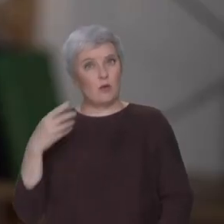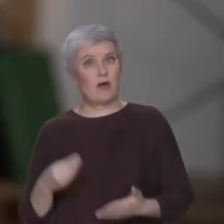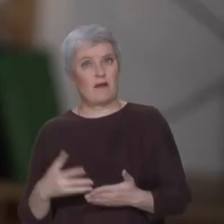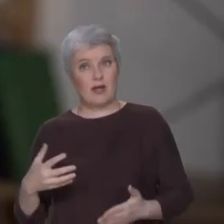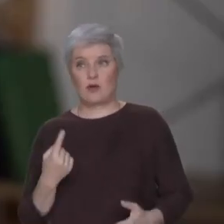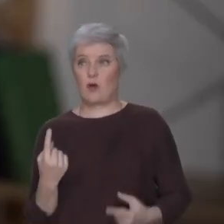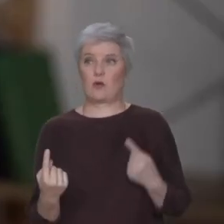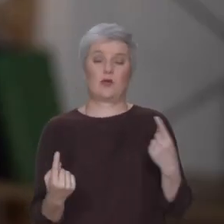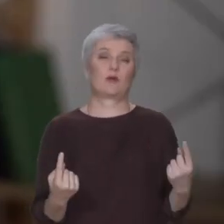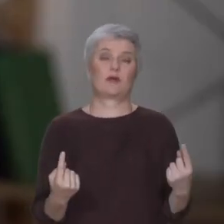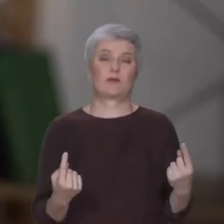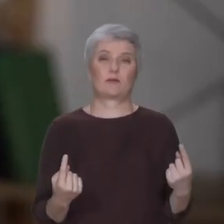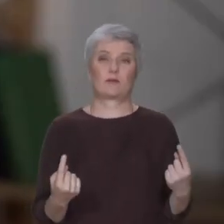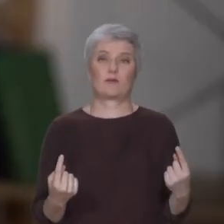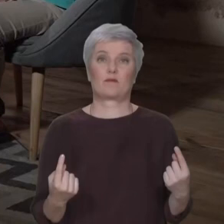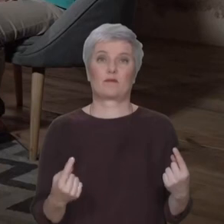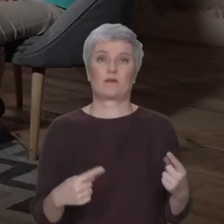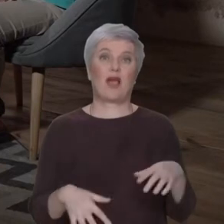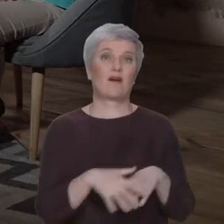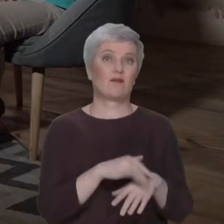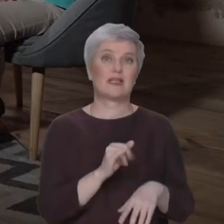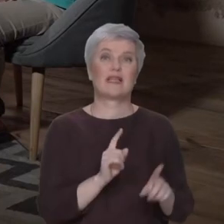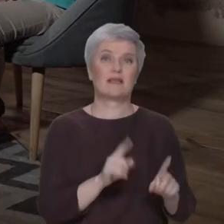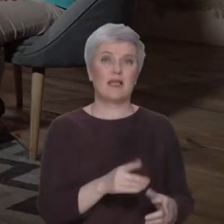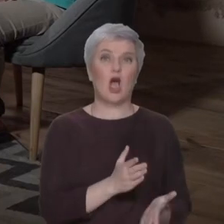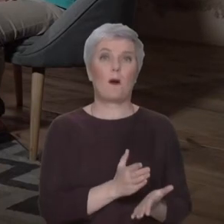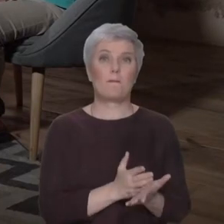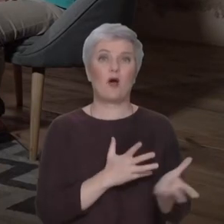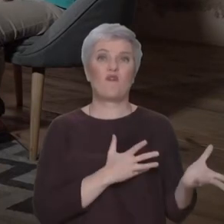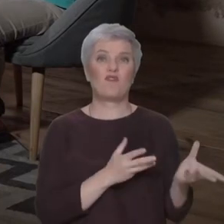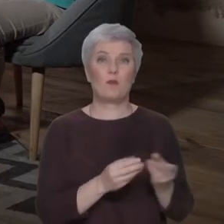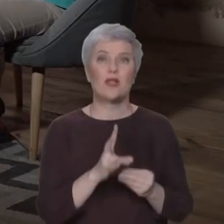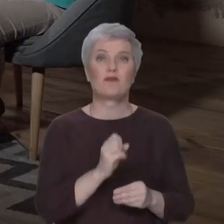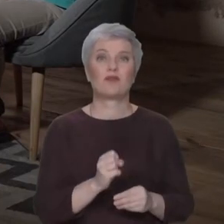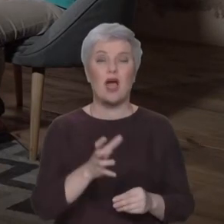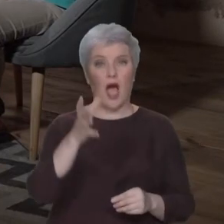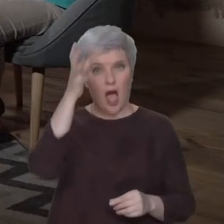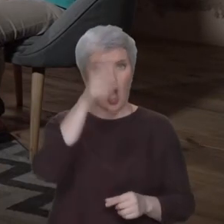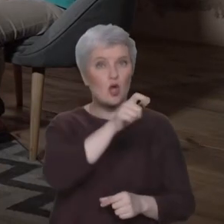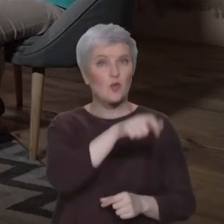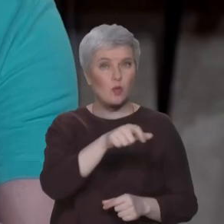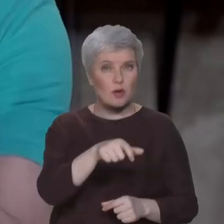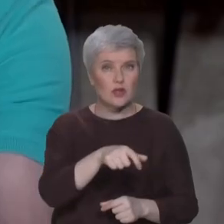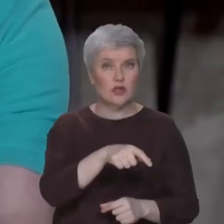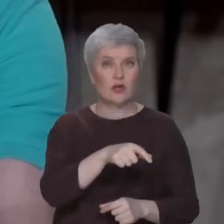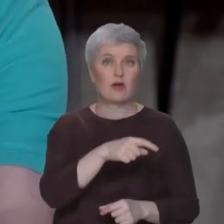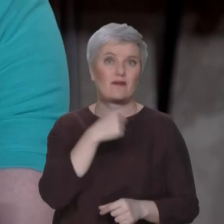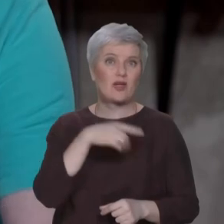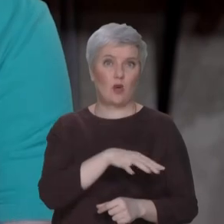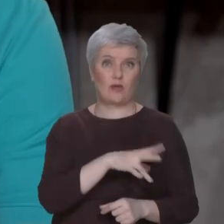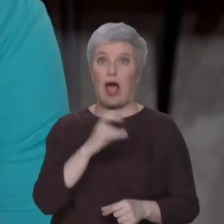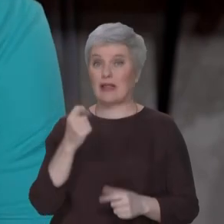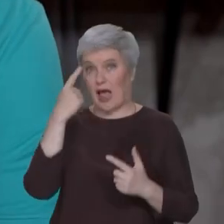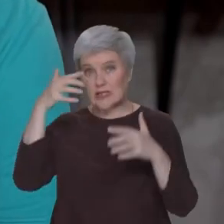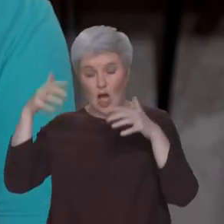Один-один в даному випадку. Вони і так мають вплив на думаючих людей в Росії. На отих зазомбованих пан